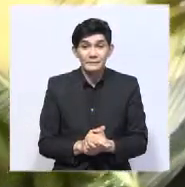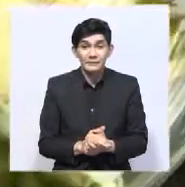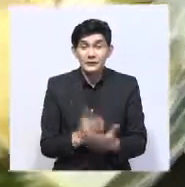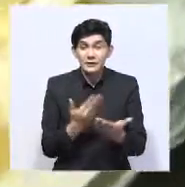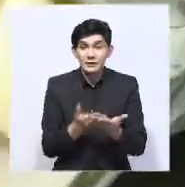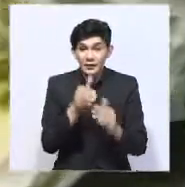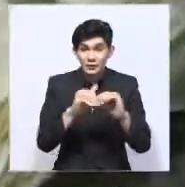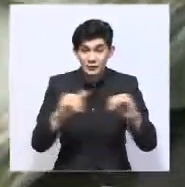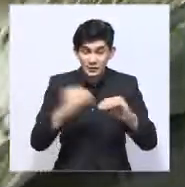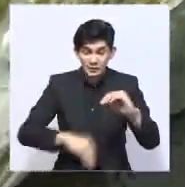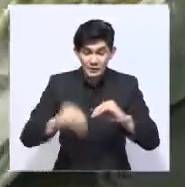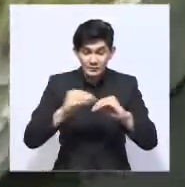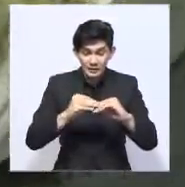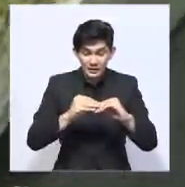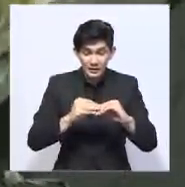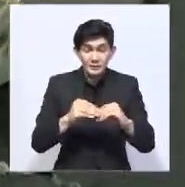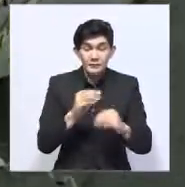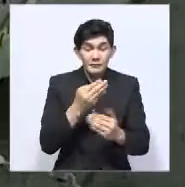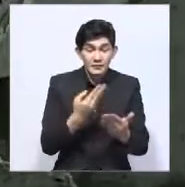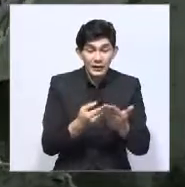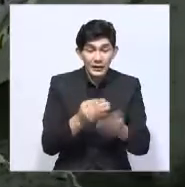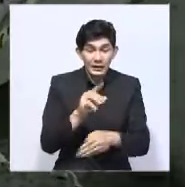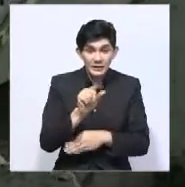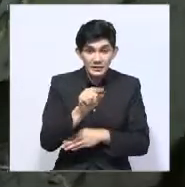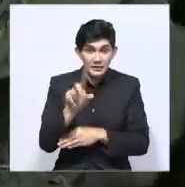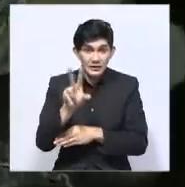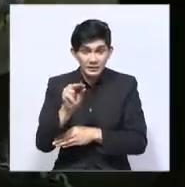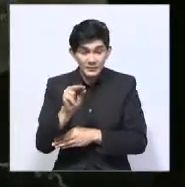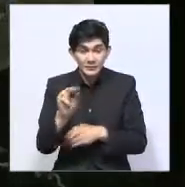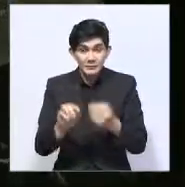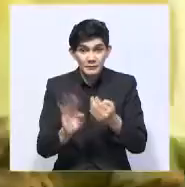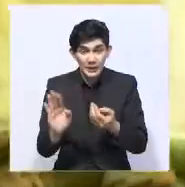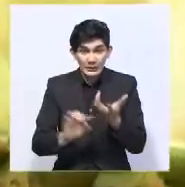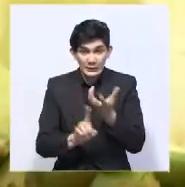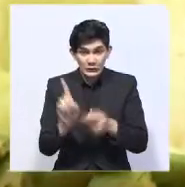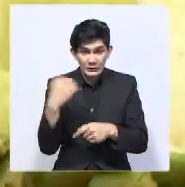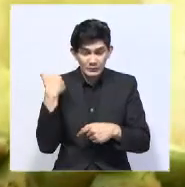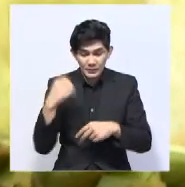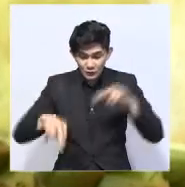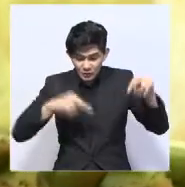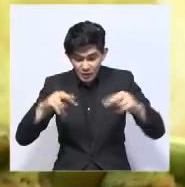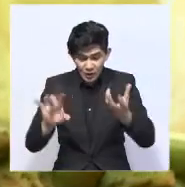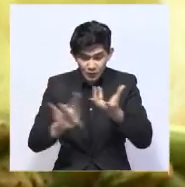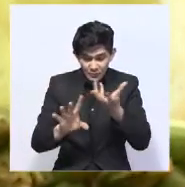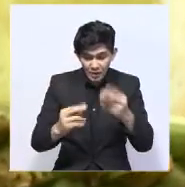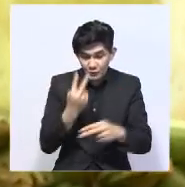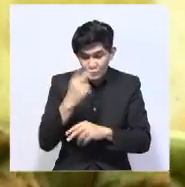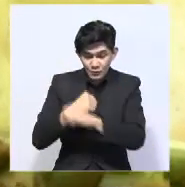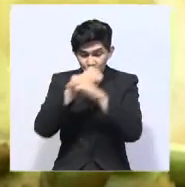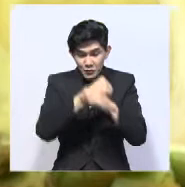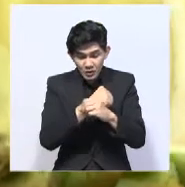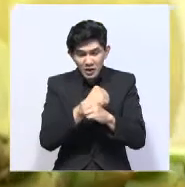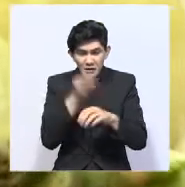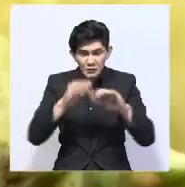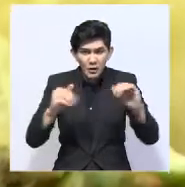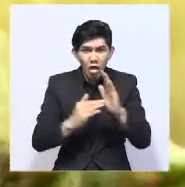ส่วนราคาทุเรียนที่เพิ่มขึ้นกว่า 20-30 บาทต่อกิโลกรัมก็เพราะว่ามีการควบคุมคุณภาพผลผลิตนะคะรวมถึงมาตรการป้องกันทุเรียน